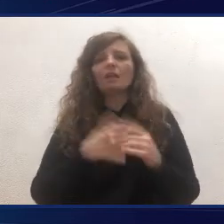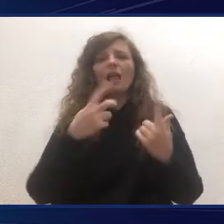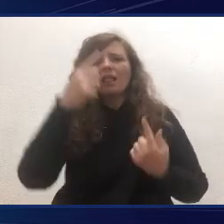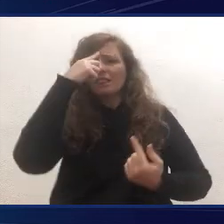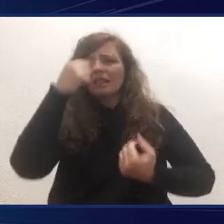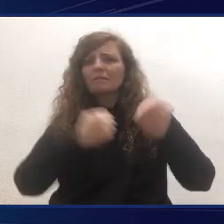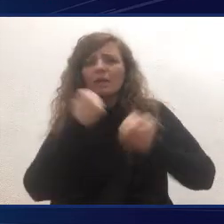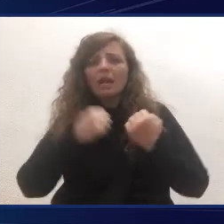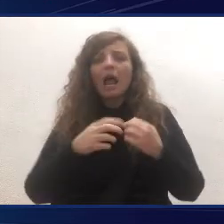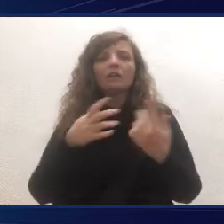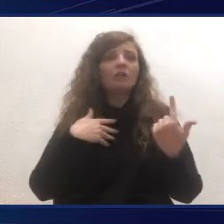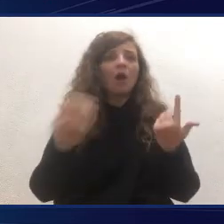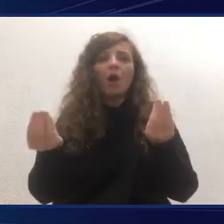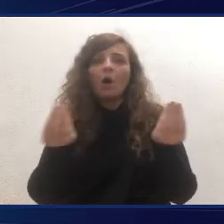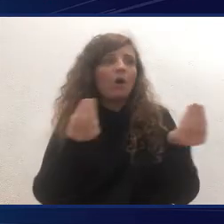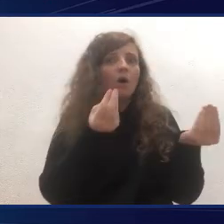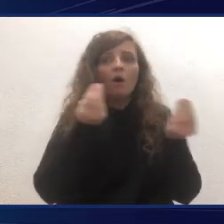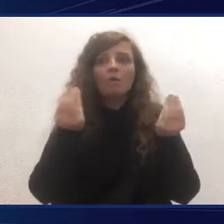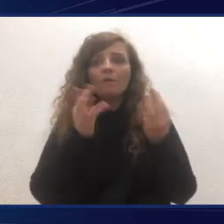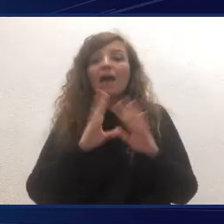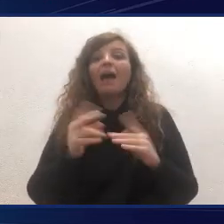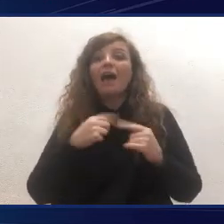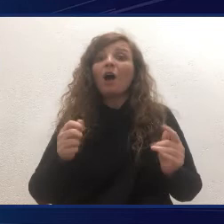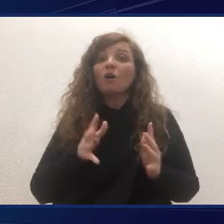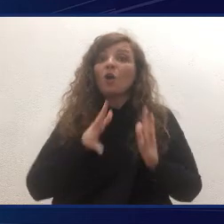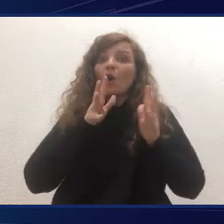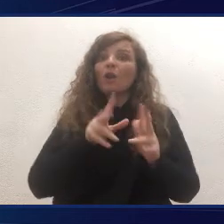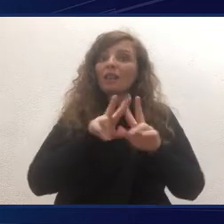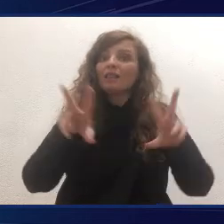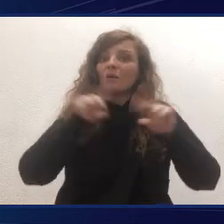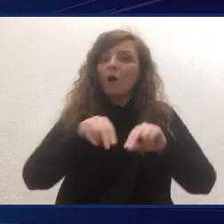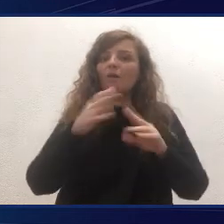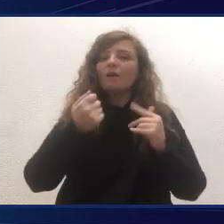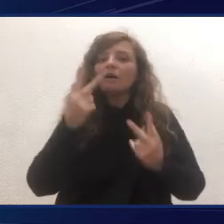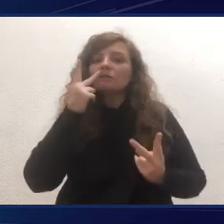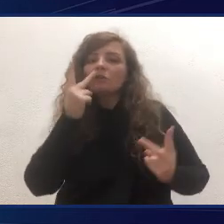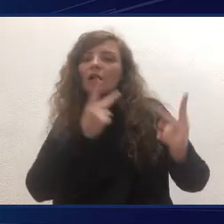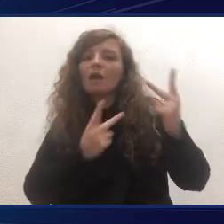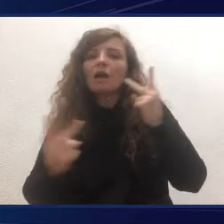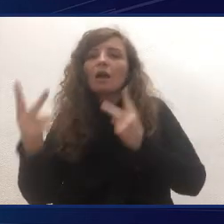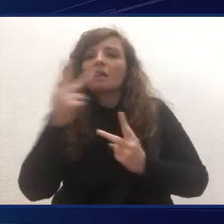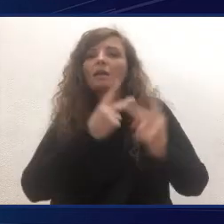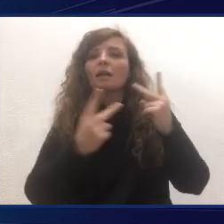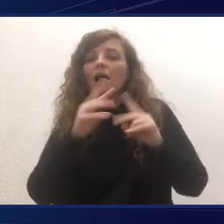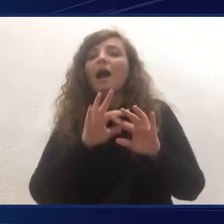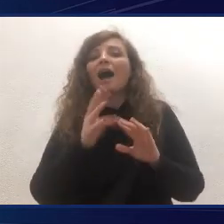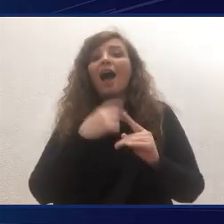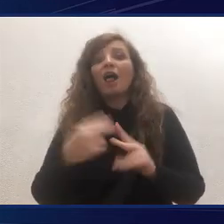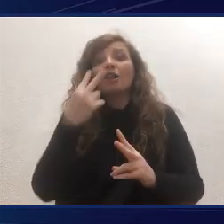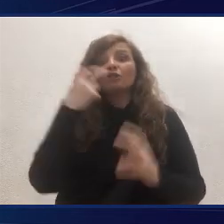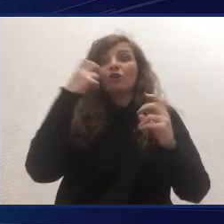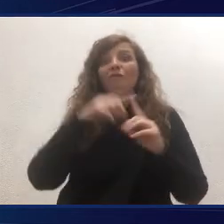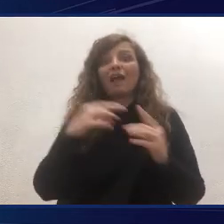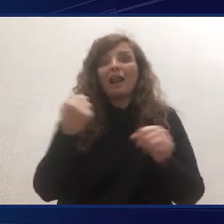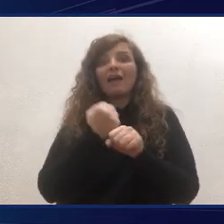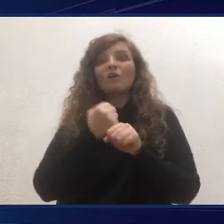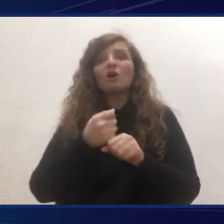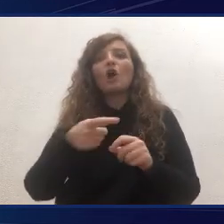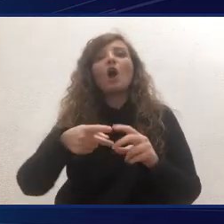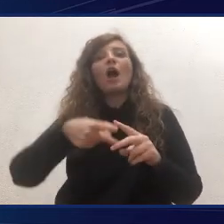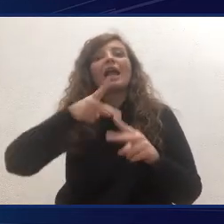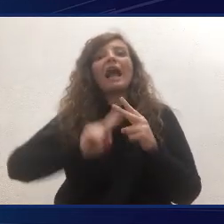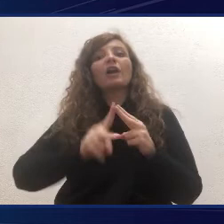l'assunzione. Disperato e privo di risorse, ritrovo coraggio e dopo una lunga ricerca trovo lavoro in